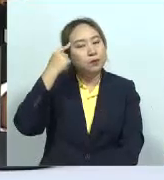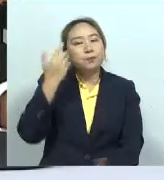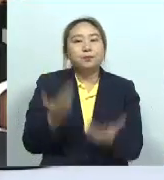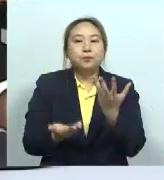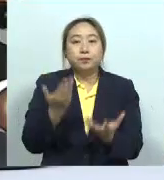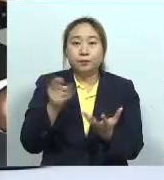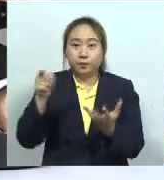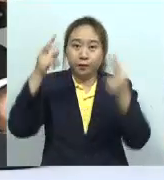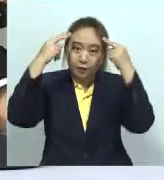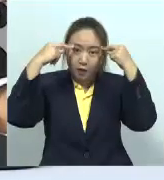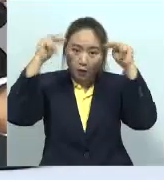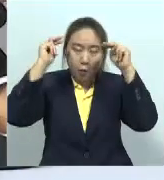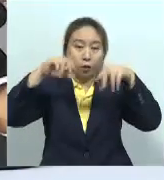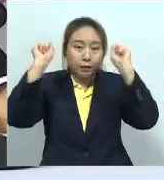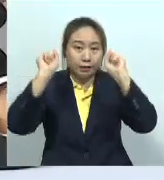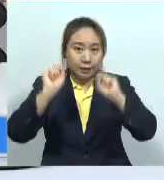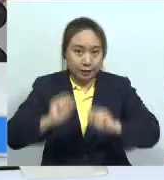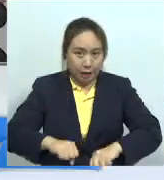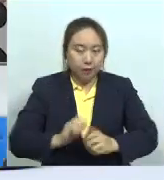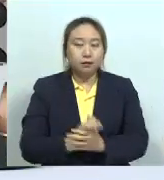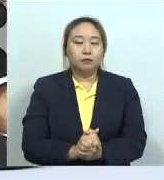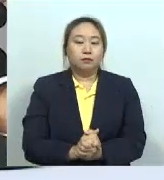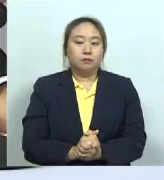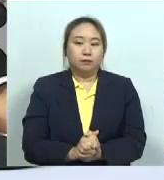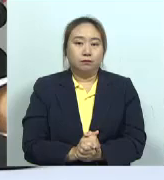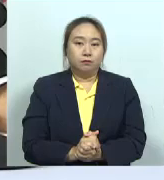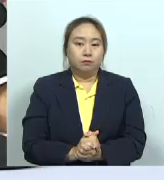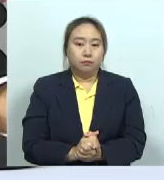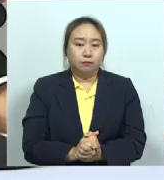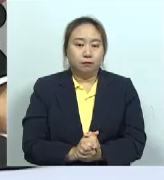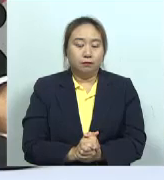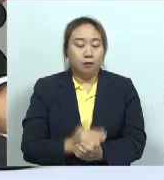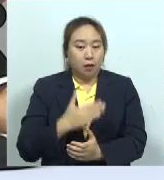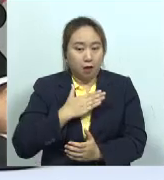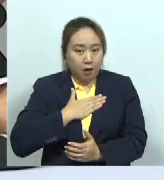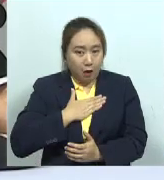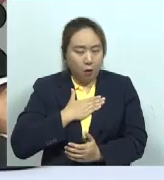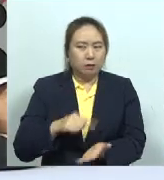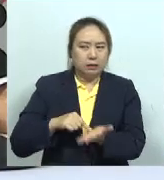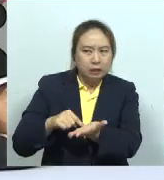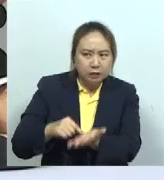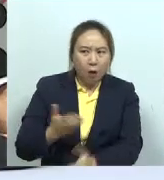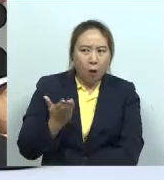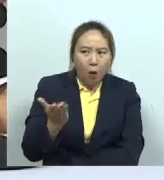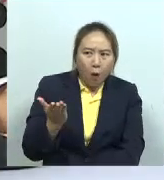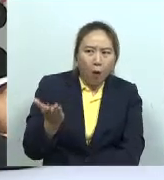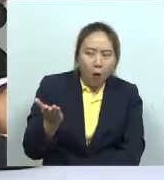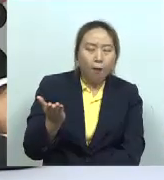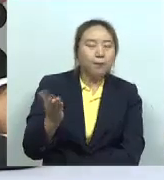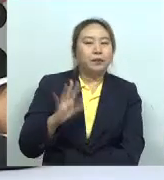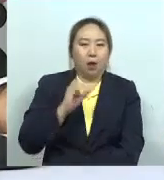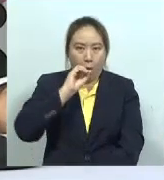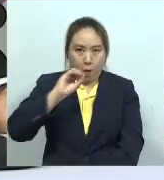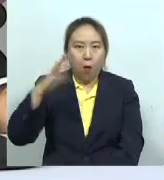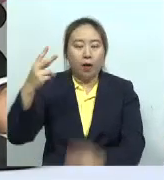ครับตัดสินใจเรามอบในเรื่องที่เราจะไปยื่นข้อเรียกร้องต่างๆเราได้แสดงให้ท่านนายกเห็นแล้วส่วนท่